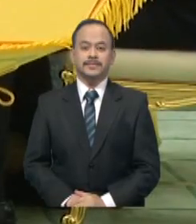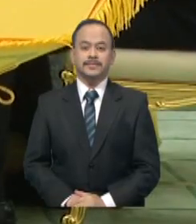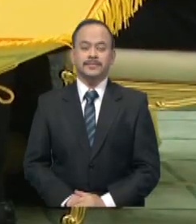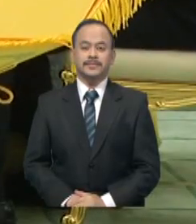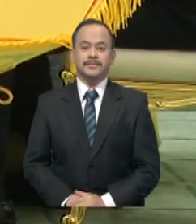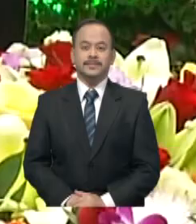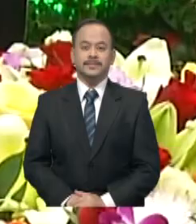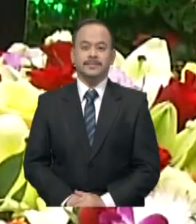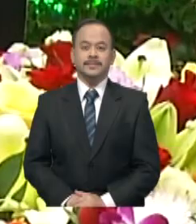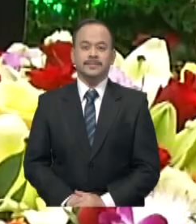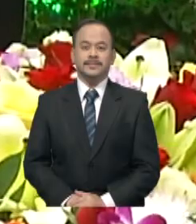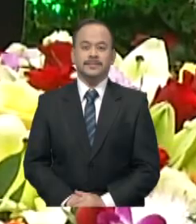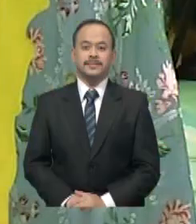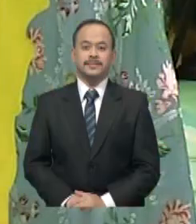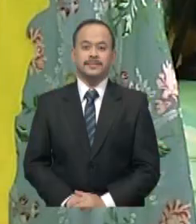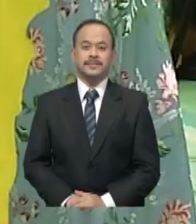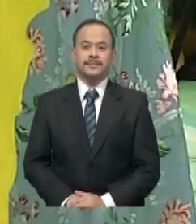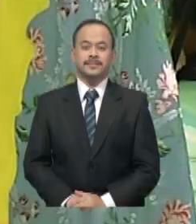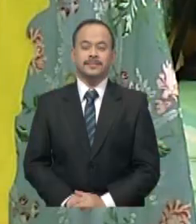Walhamdulillahi rabbil alamin.